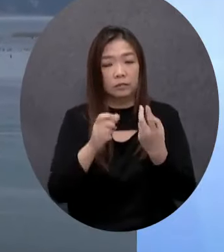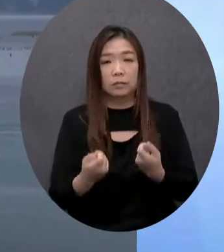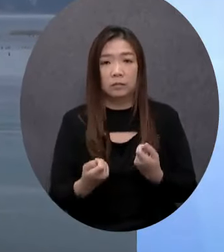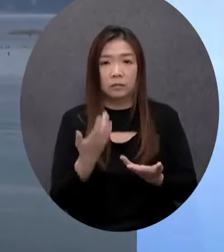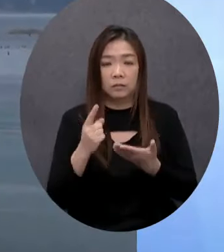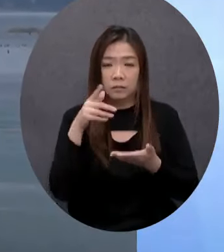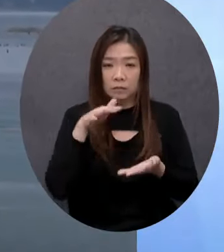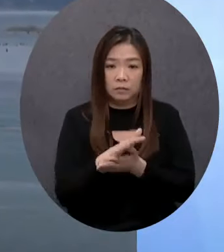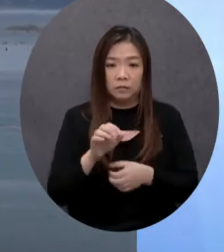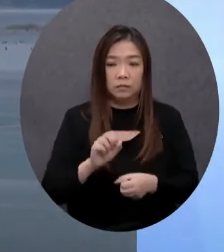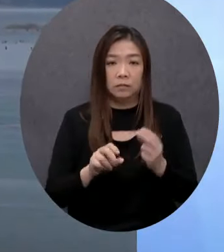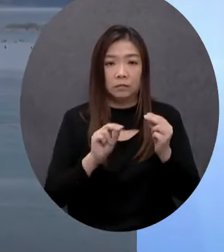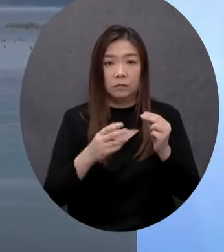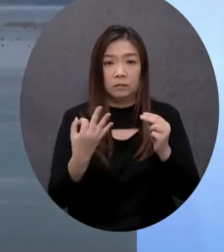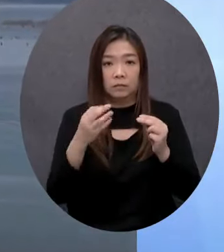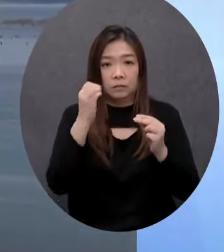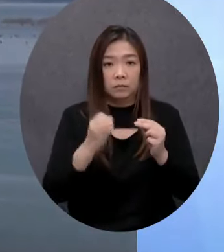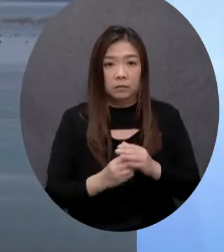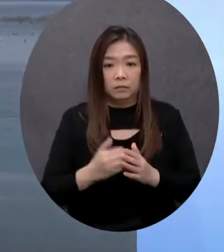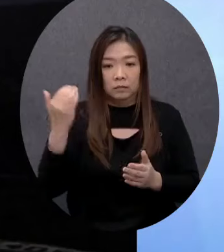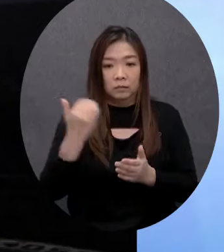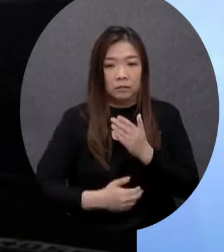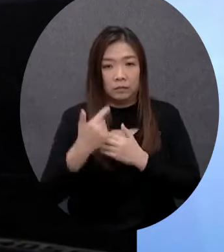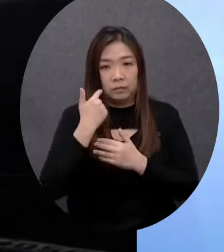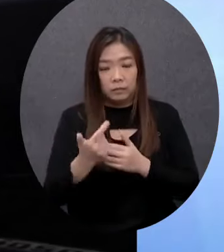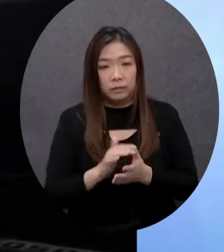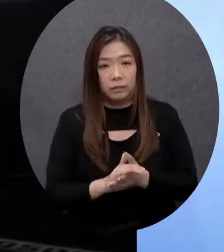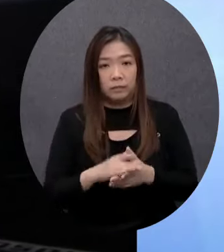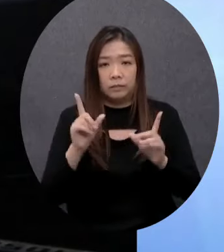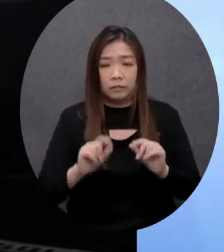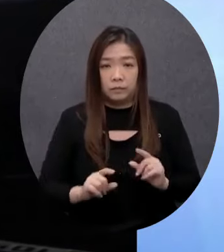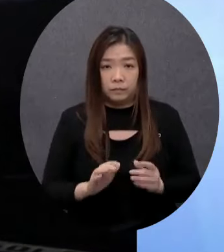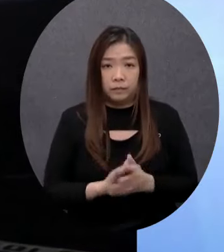去年的 7.3% 大幅下滑，原因之